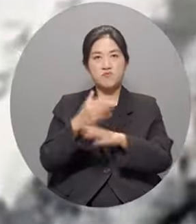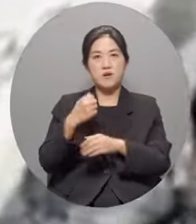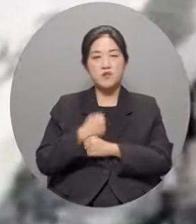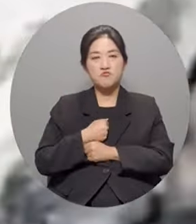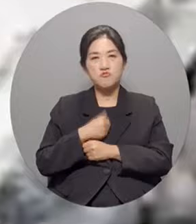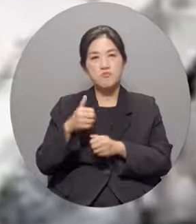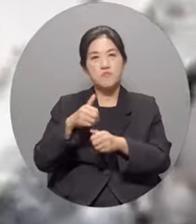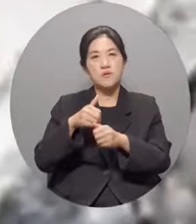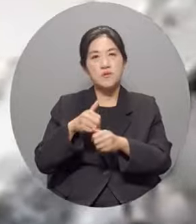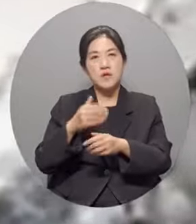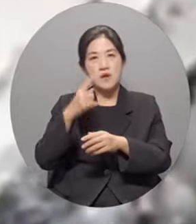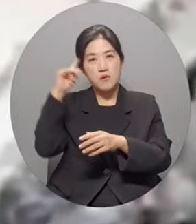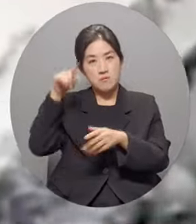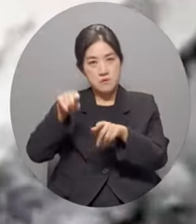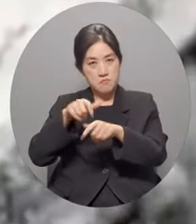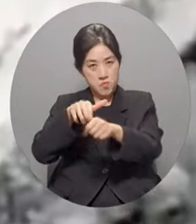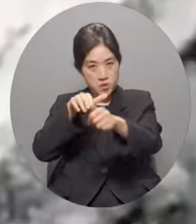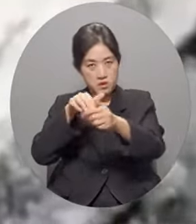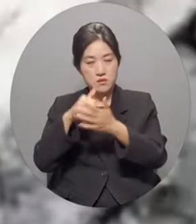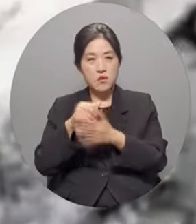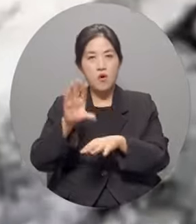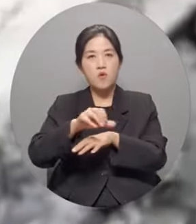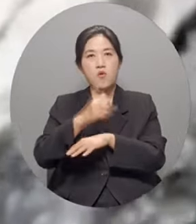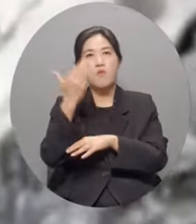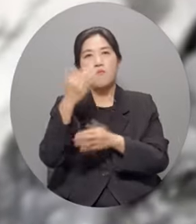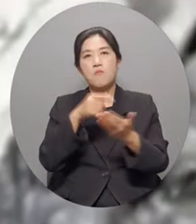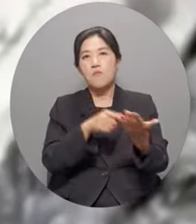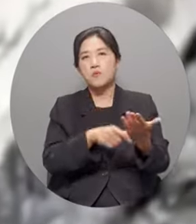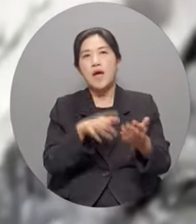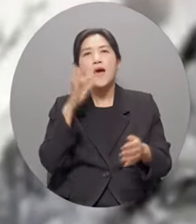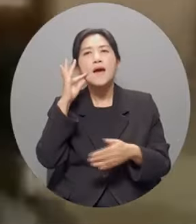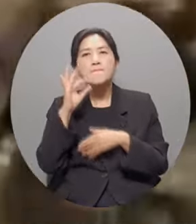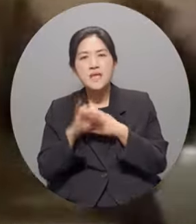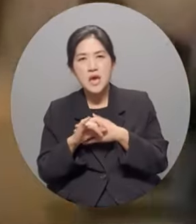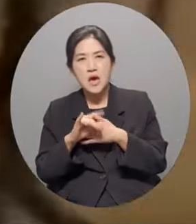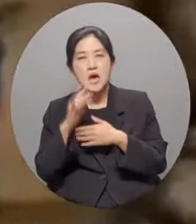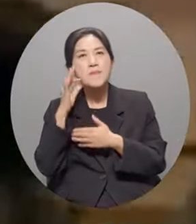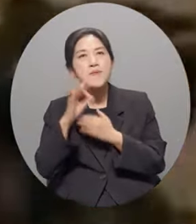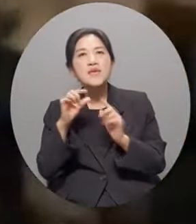정도로 평가하면서 만약 이한 가정법을 사용해